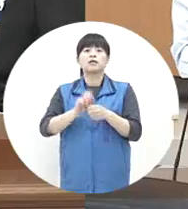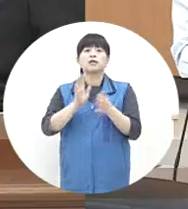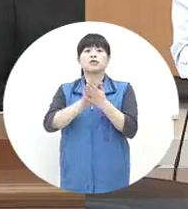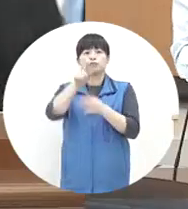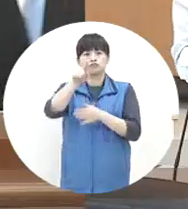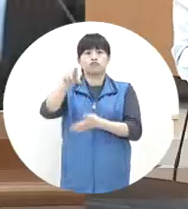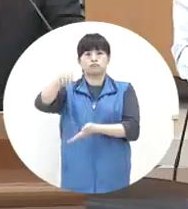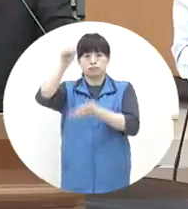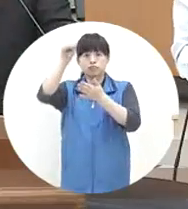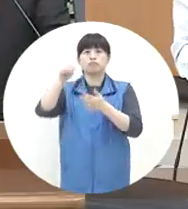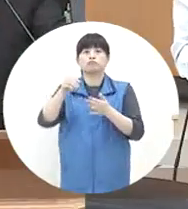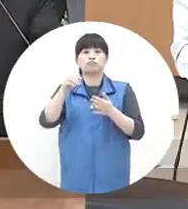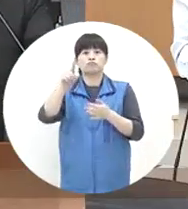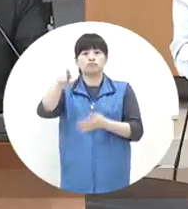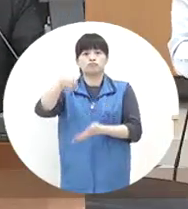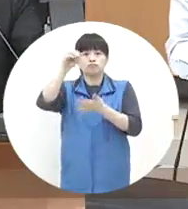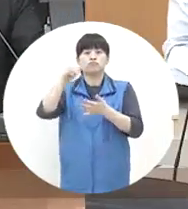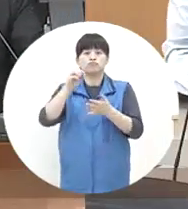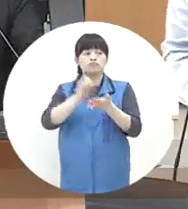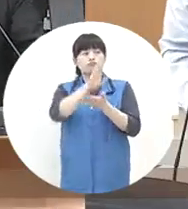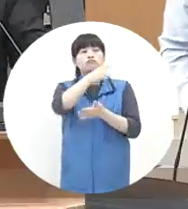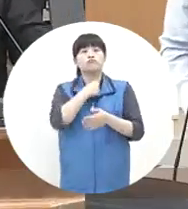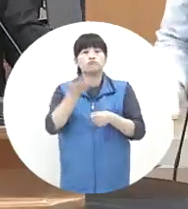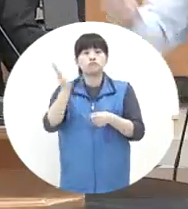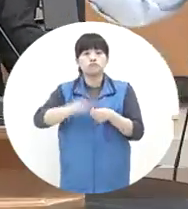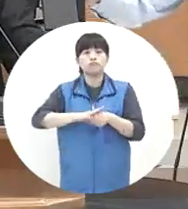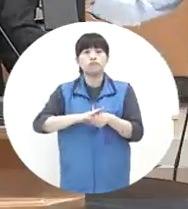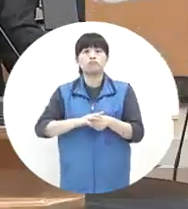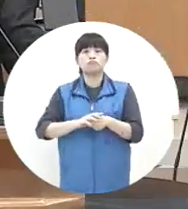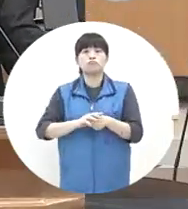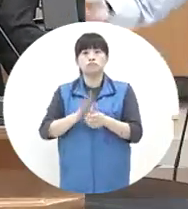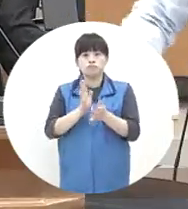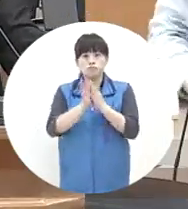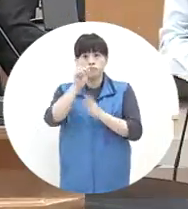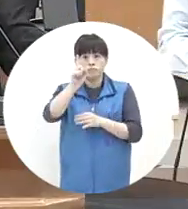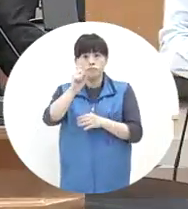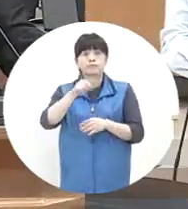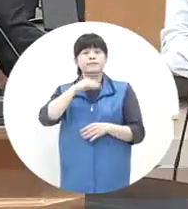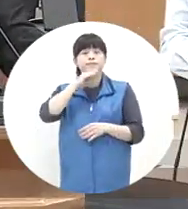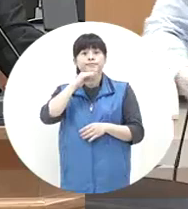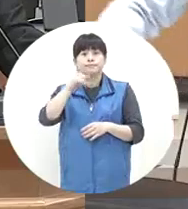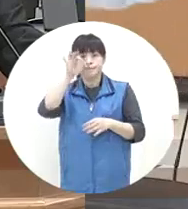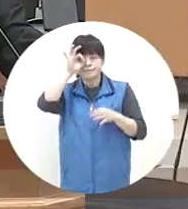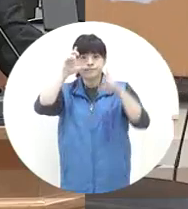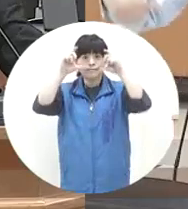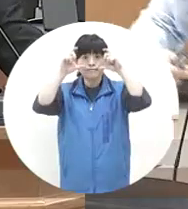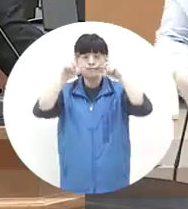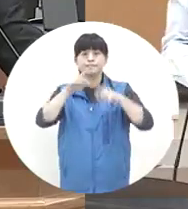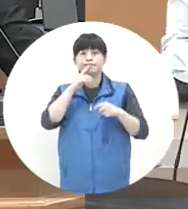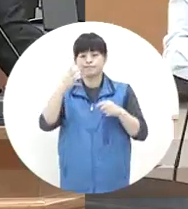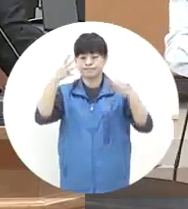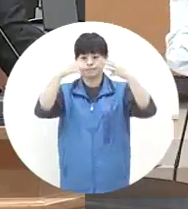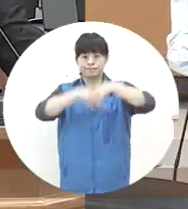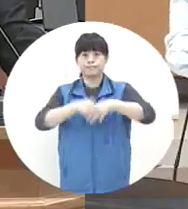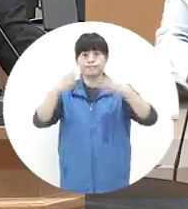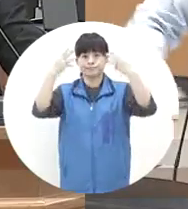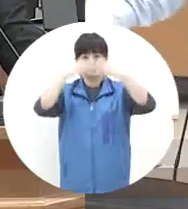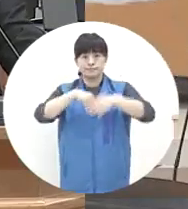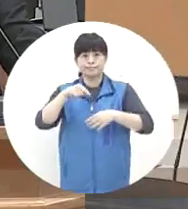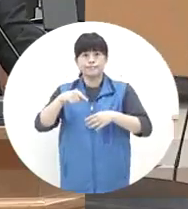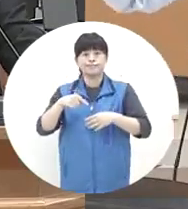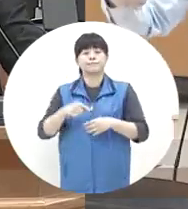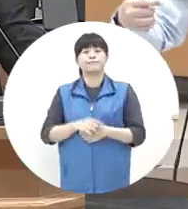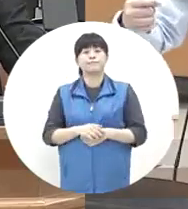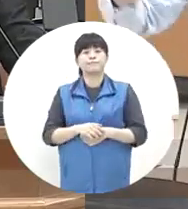哎，特别谢谢市长跟局长。 借力的。 哎、哦，那还有一个就是等一下这个照片啦，哈、哦，这是往三峡这边的，哈、哦，三峡这